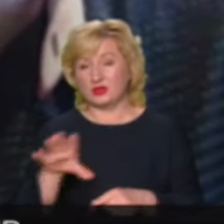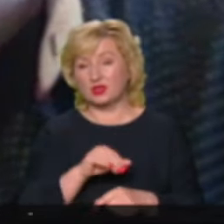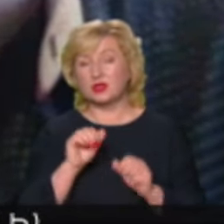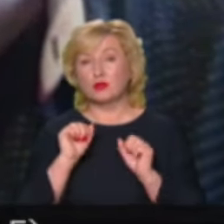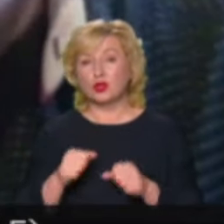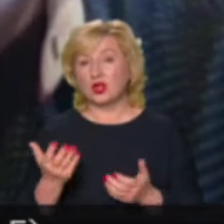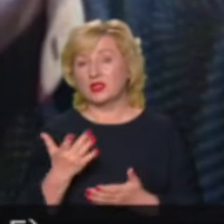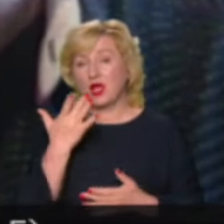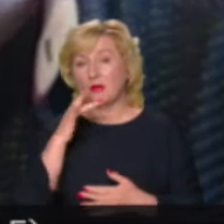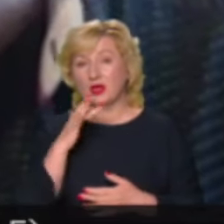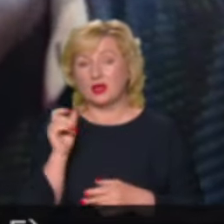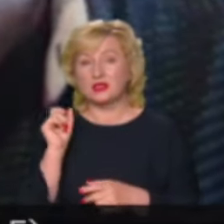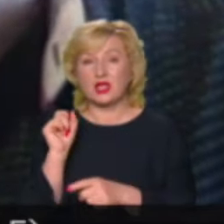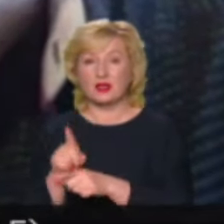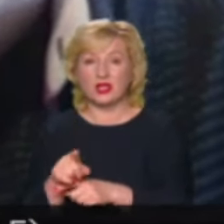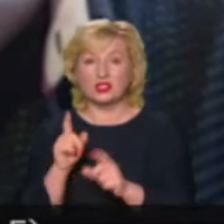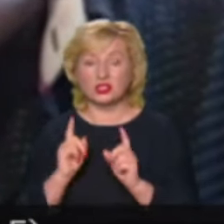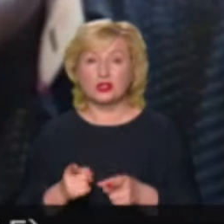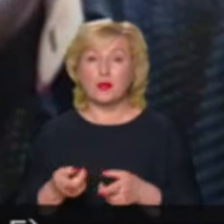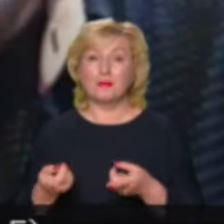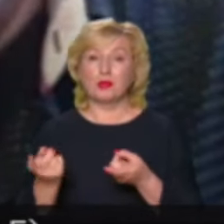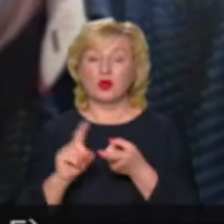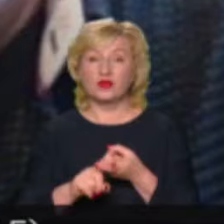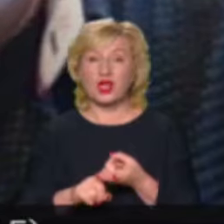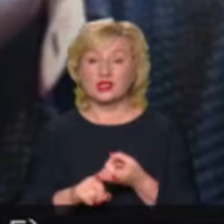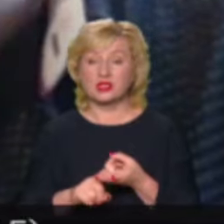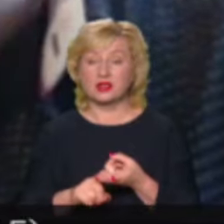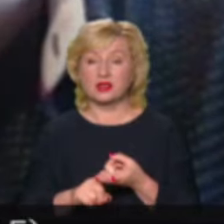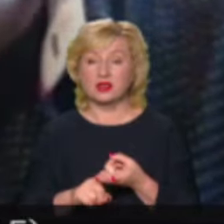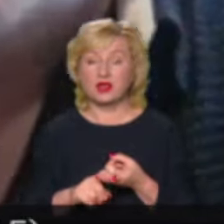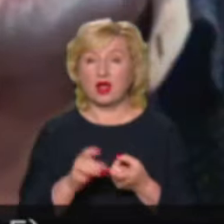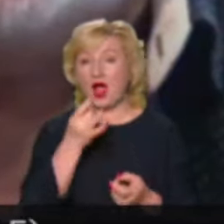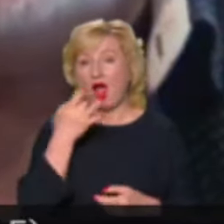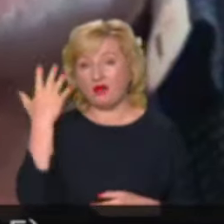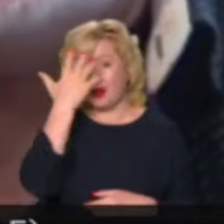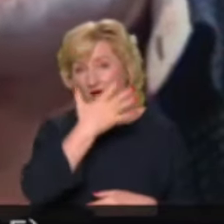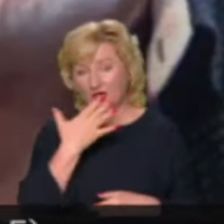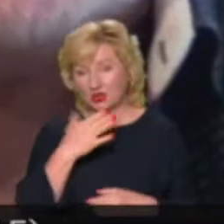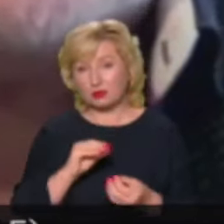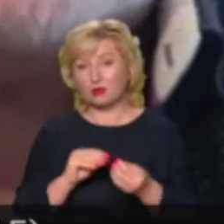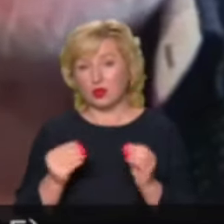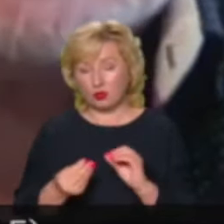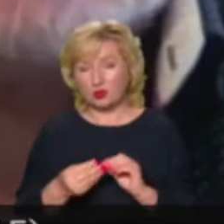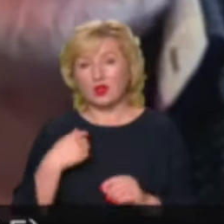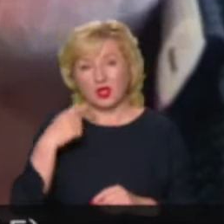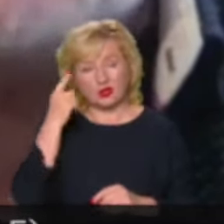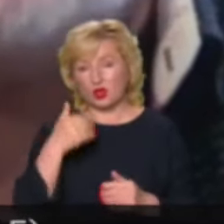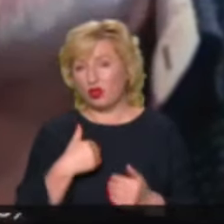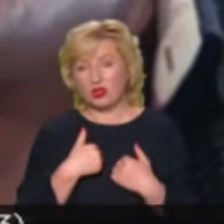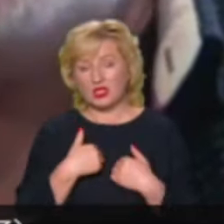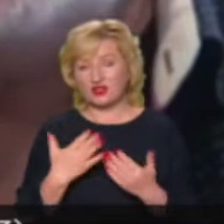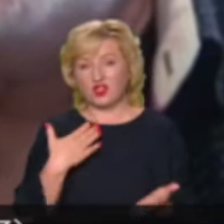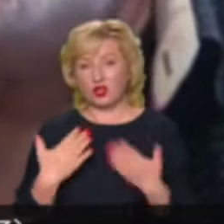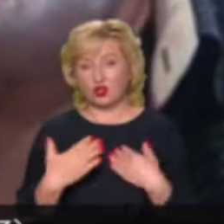якісь американські задачі дійсно там пов'язані з якими-то африканськими проблемами. Ну, я думаю, що до нас це відношення